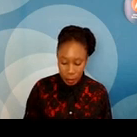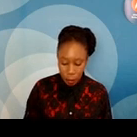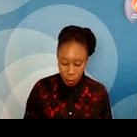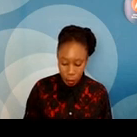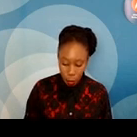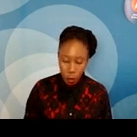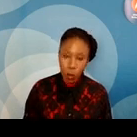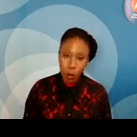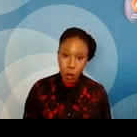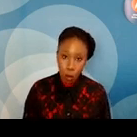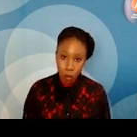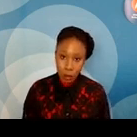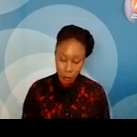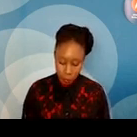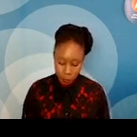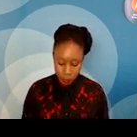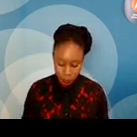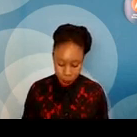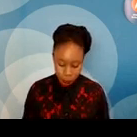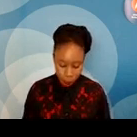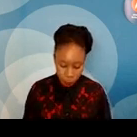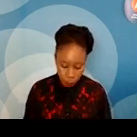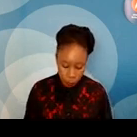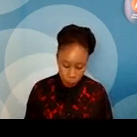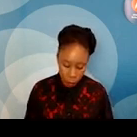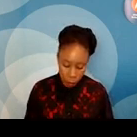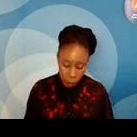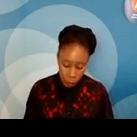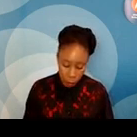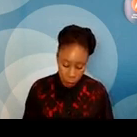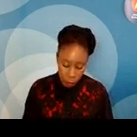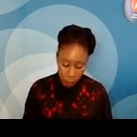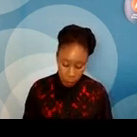kompetens och ålder.